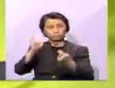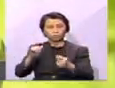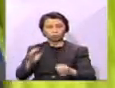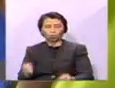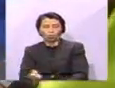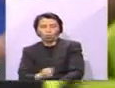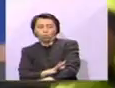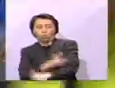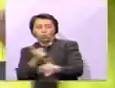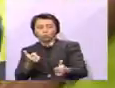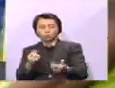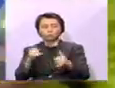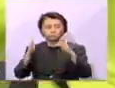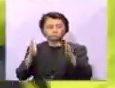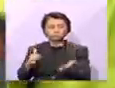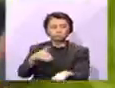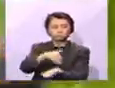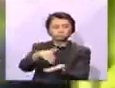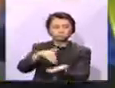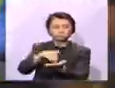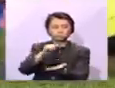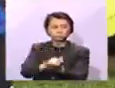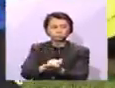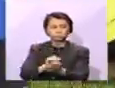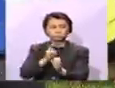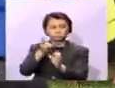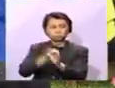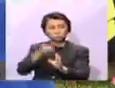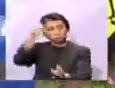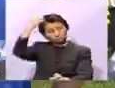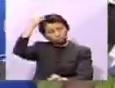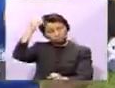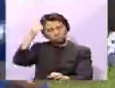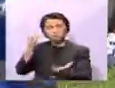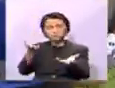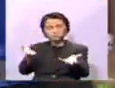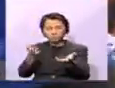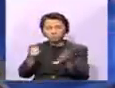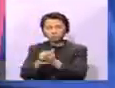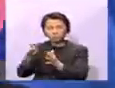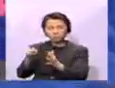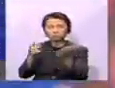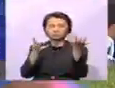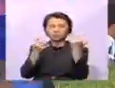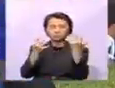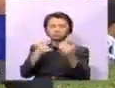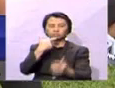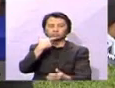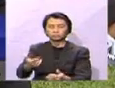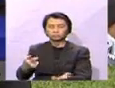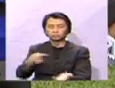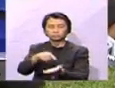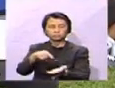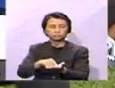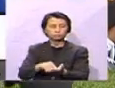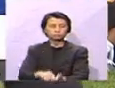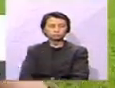diguniag pem Tengah kelahiran Sarawak itu menyai Selangor merupakan impian Yang Dinanti selama